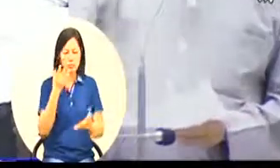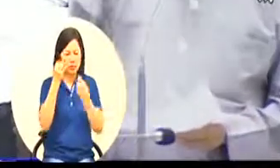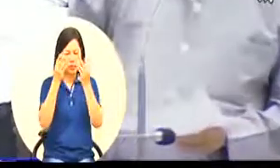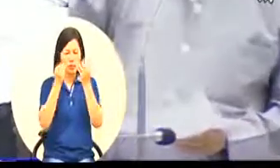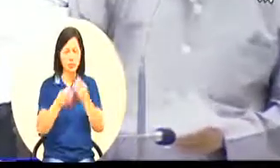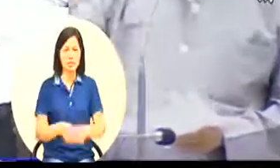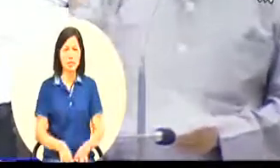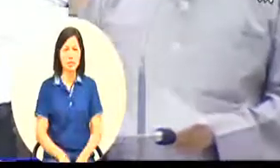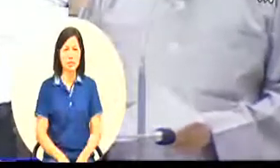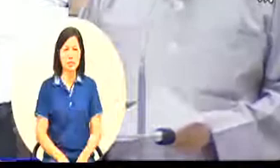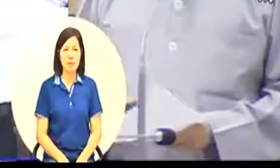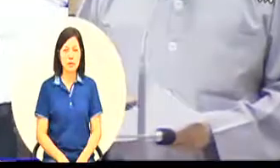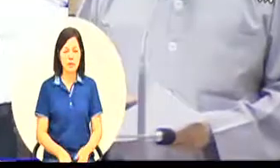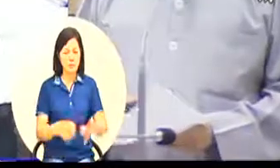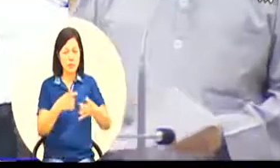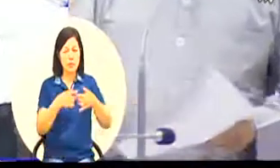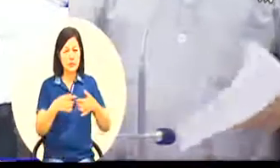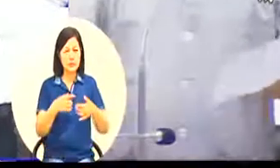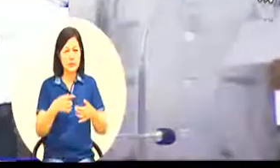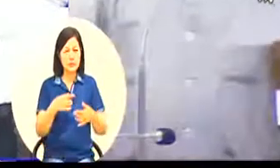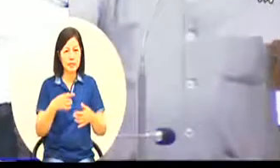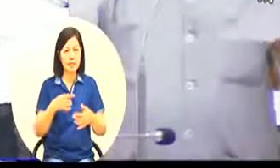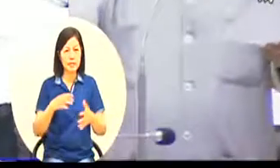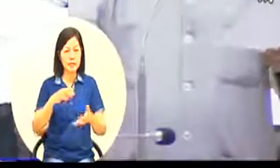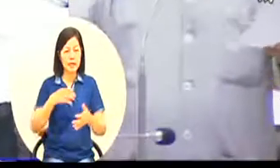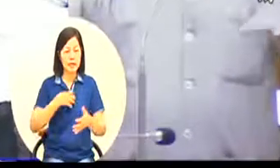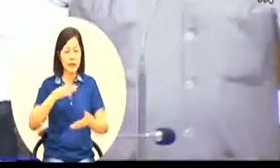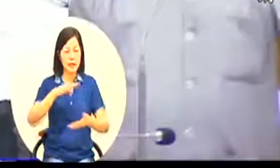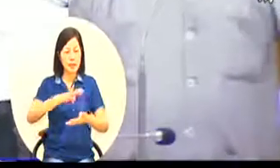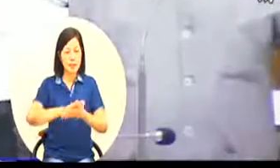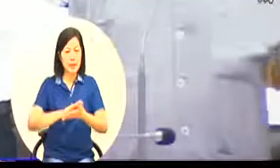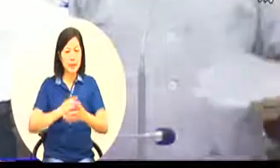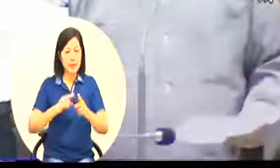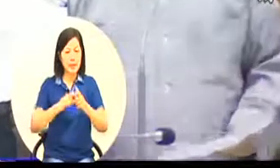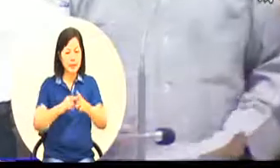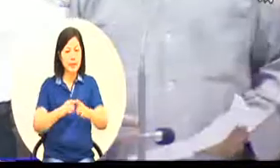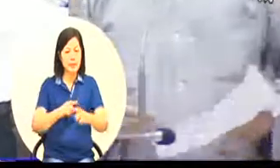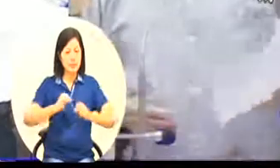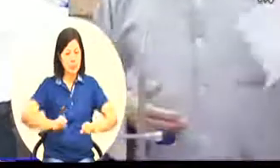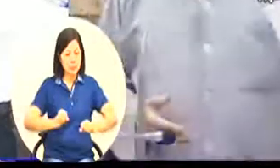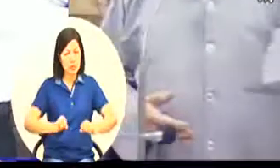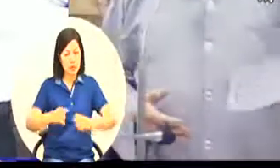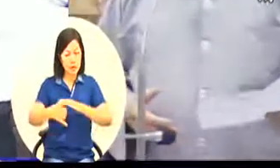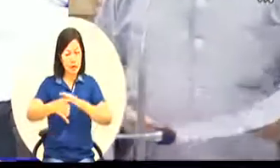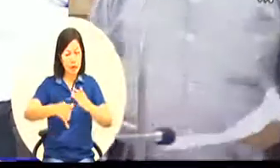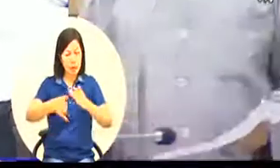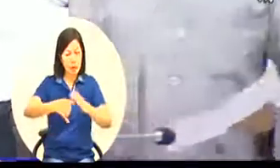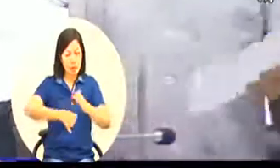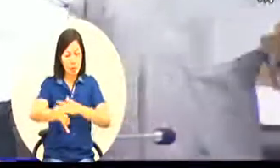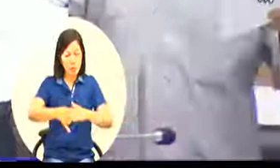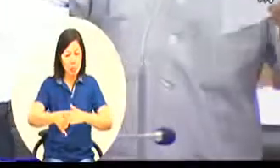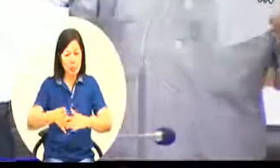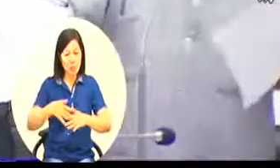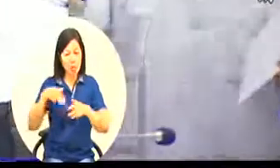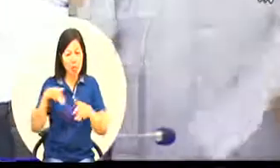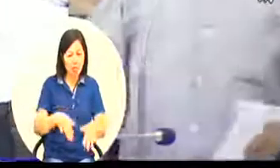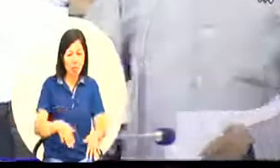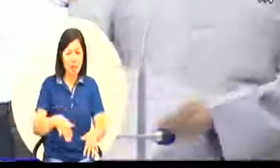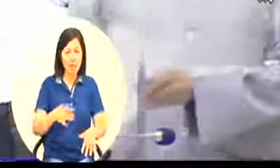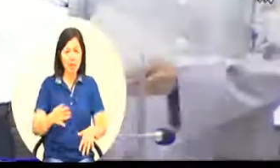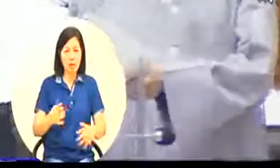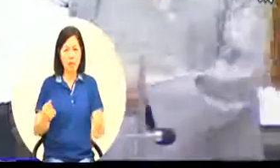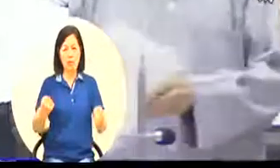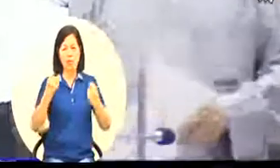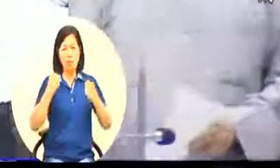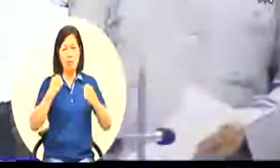这一个好人是咪乖？应该在那一个休息，人为关护的出来，等下身体还佫作用。套一个遐用的人，